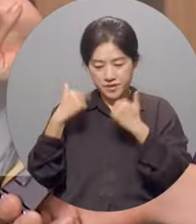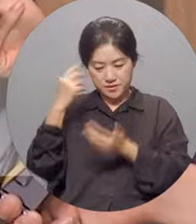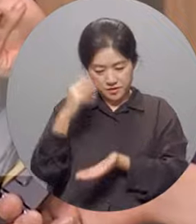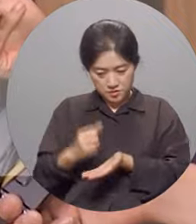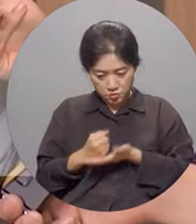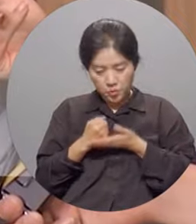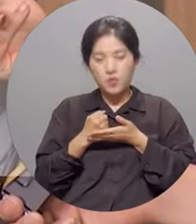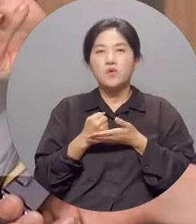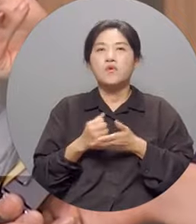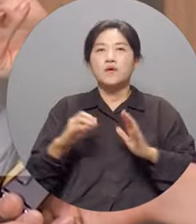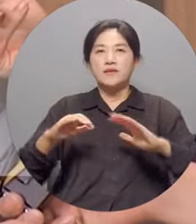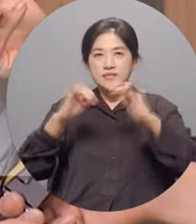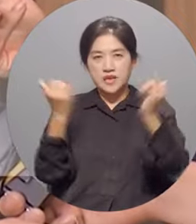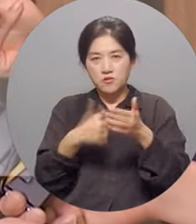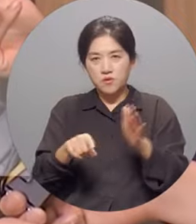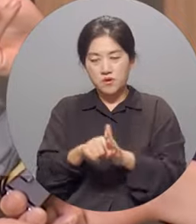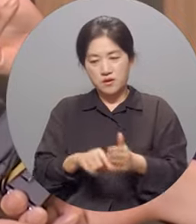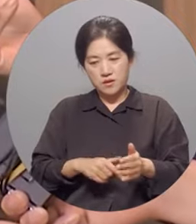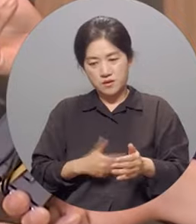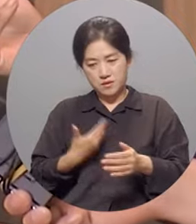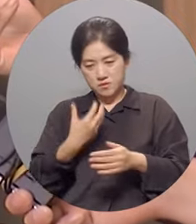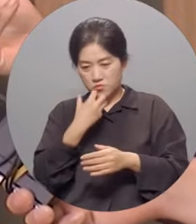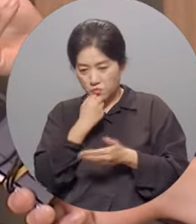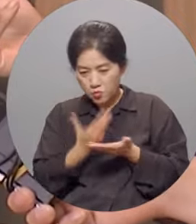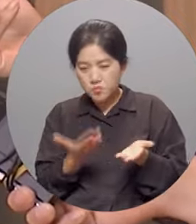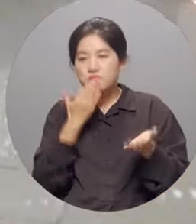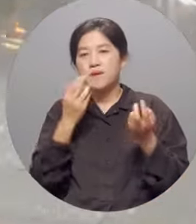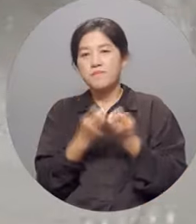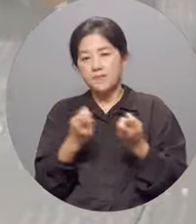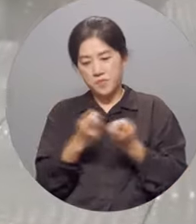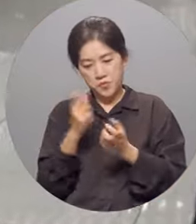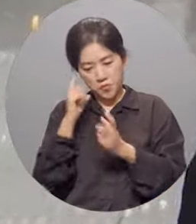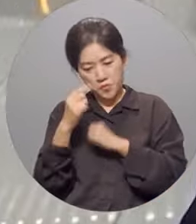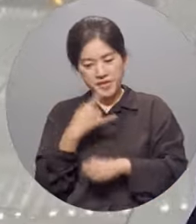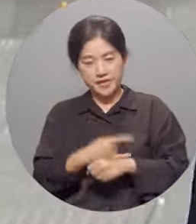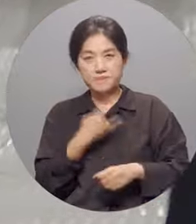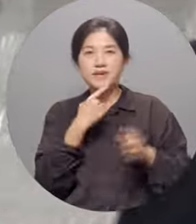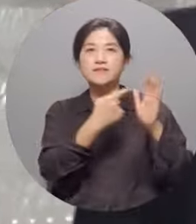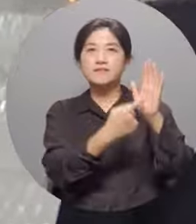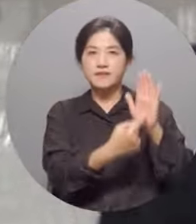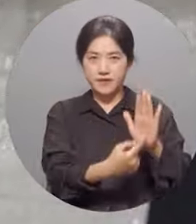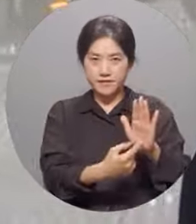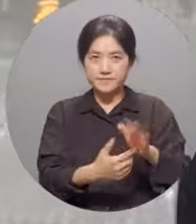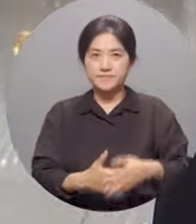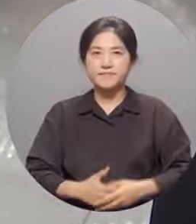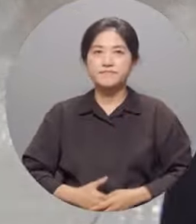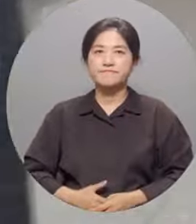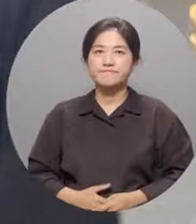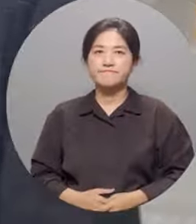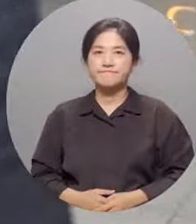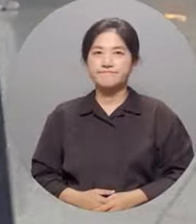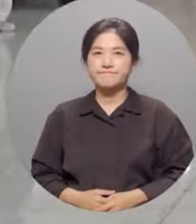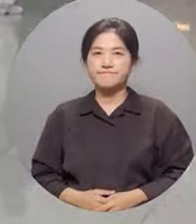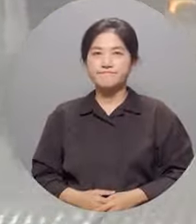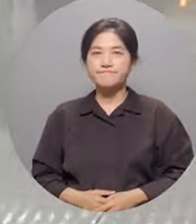위해 보탬이 될 수 있는 역할을 고민하겠다고 밝혔습니다. MBC 뉴스 지은수입니다.